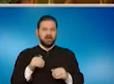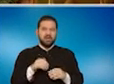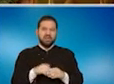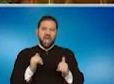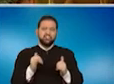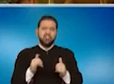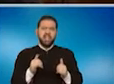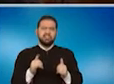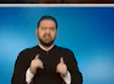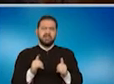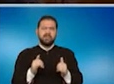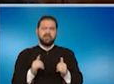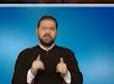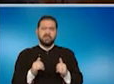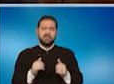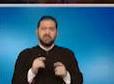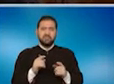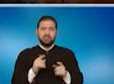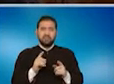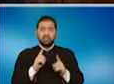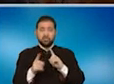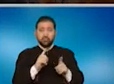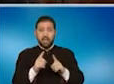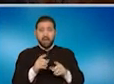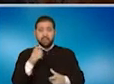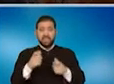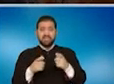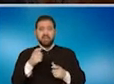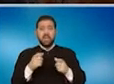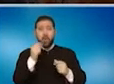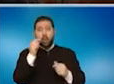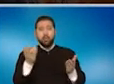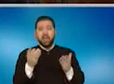acestuia, ce l-a împins la umilință? Vederea bătrânului.